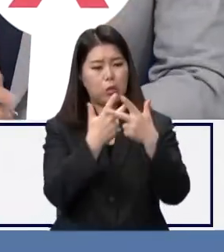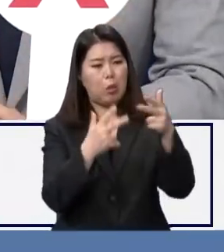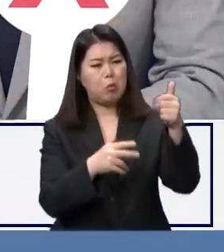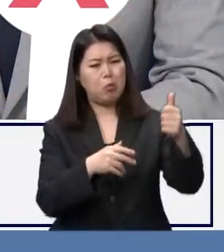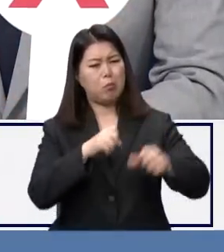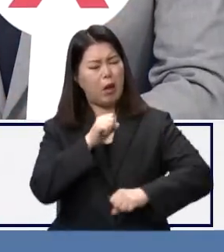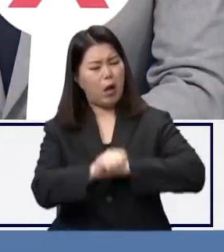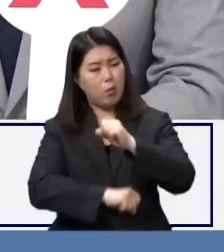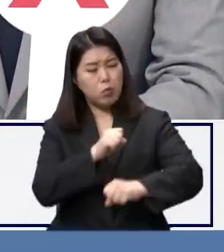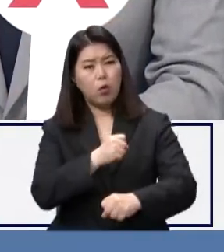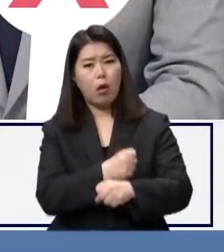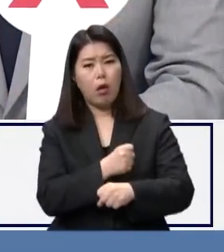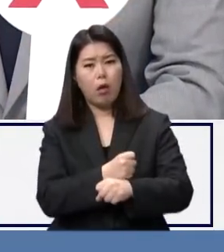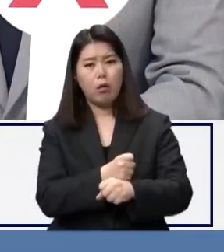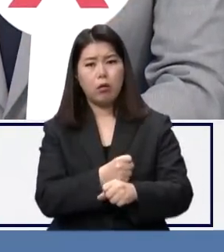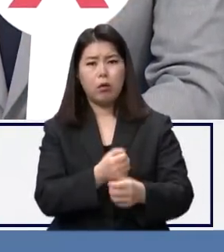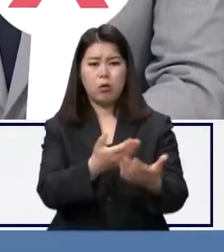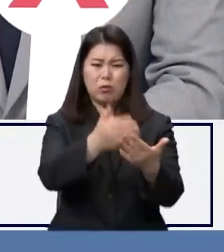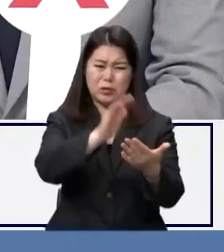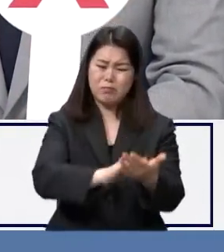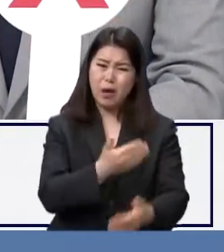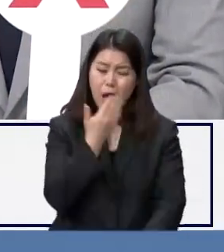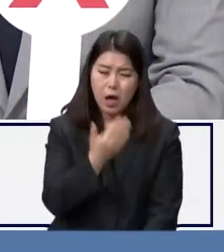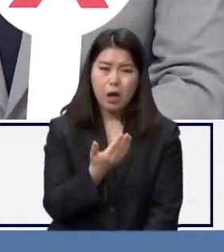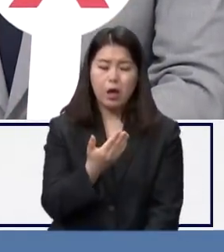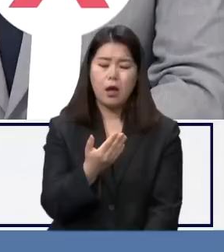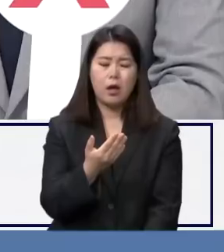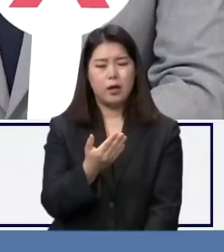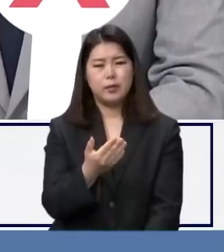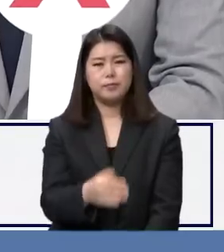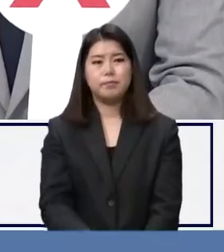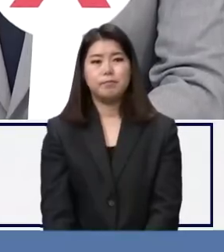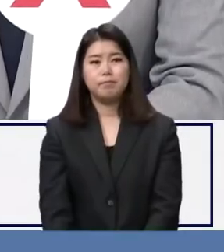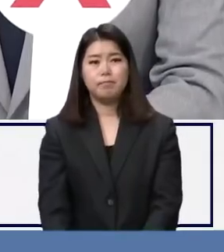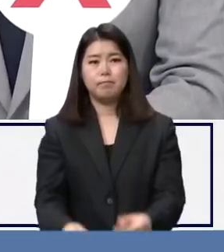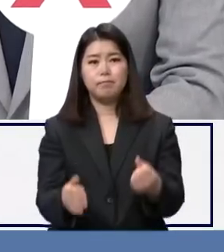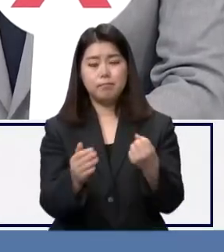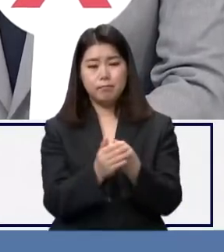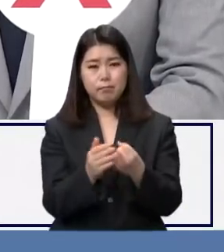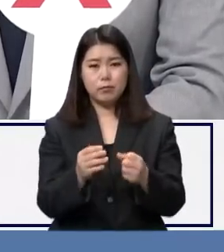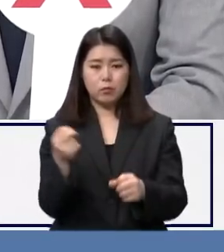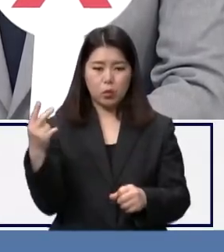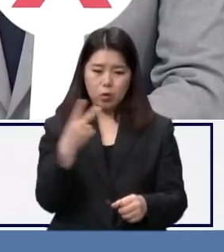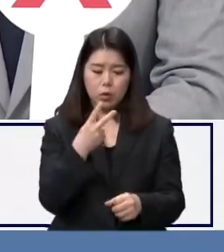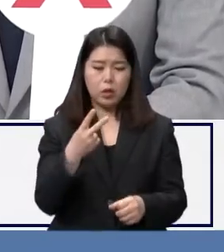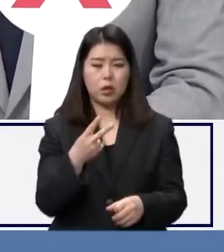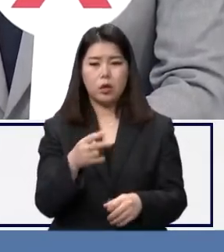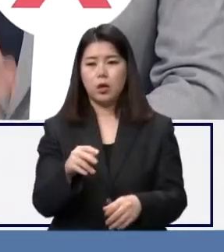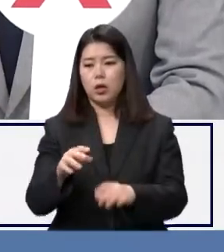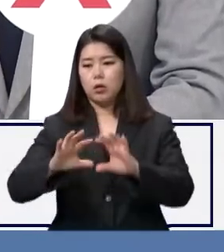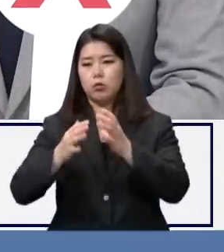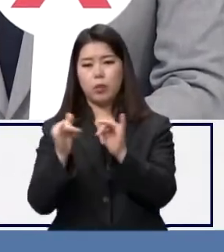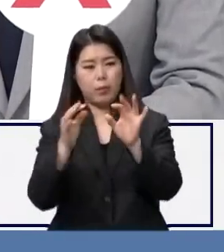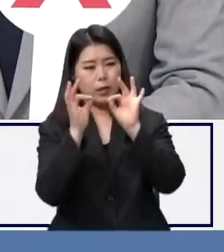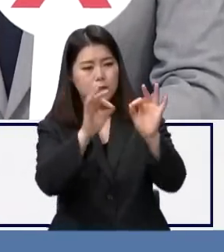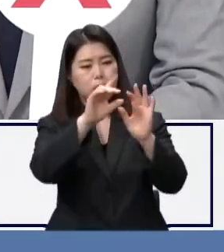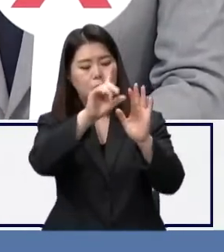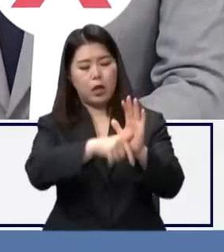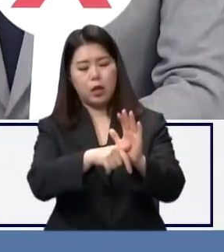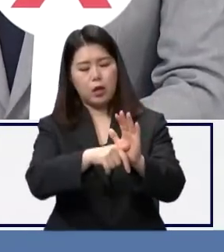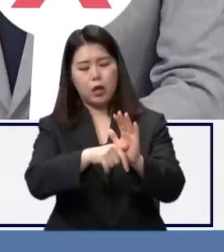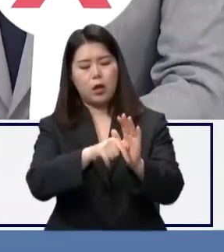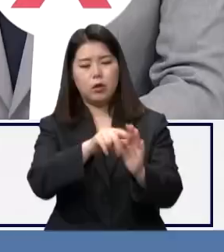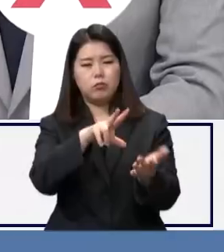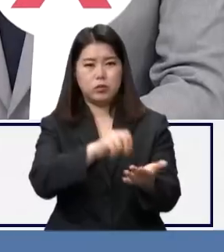마음대로 한다 이래버리면 거기서 혁신이라는게 이루어지겠습니까 이렇게 돼 버리면 이도저도 아닌 또 다시 국민들로부터 비탄 받는다